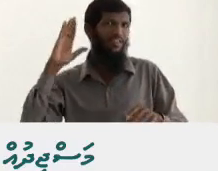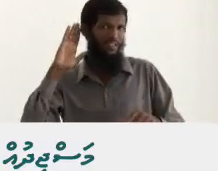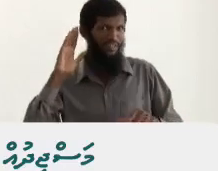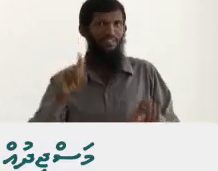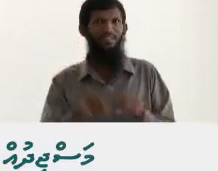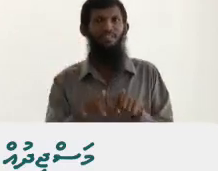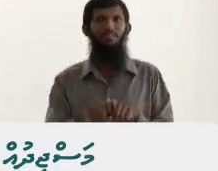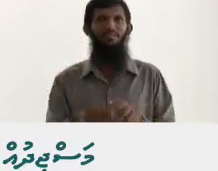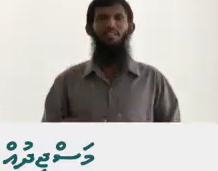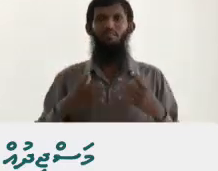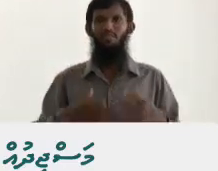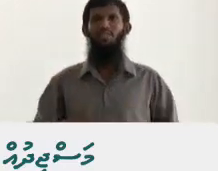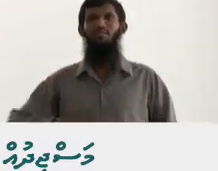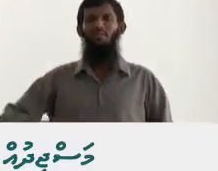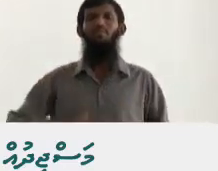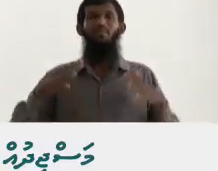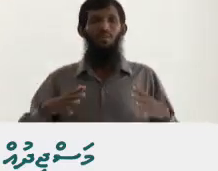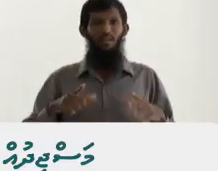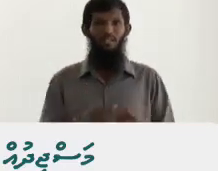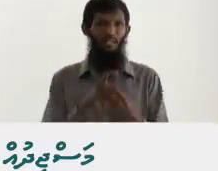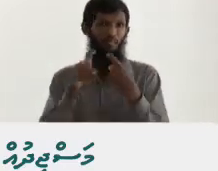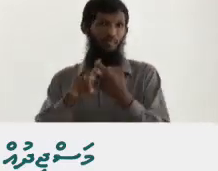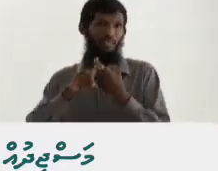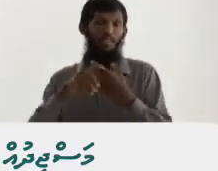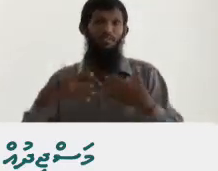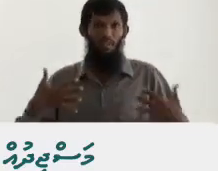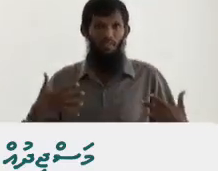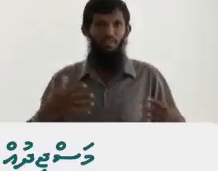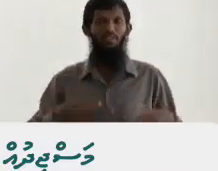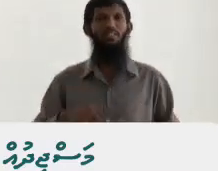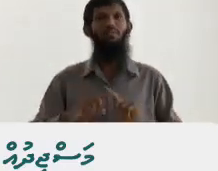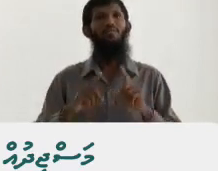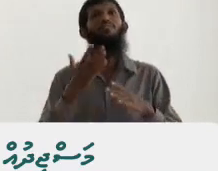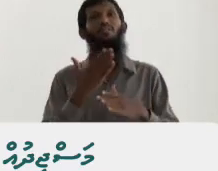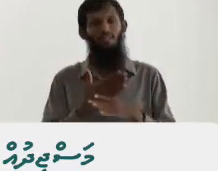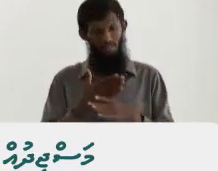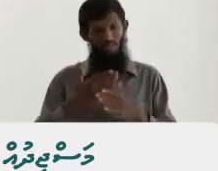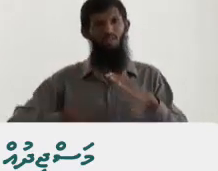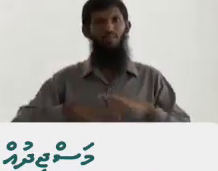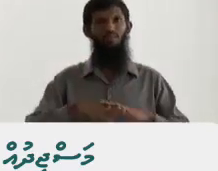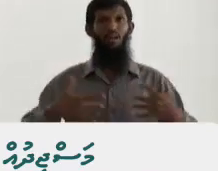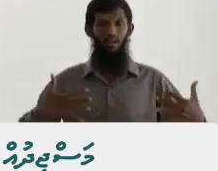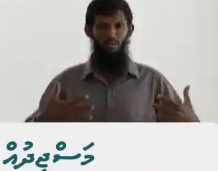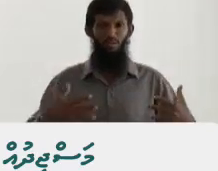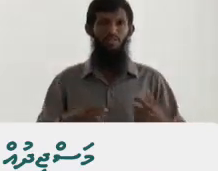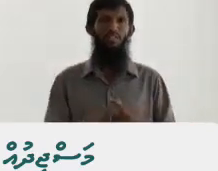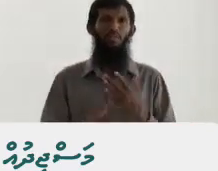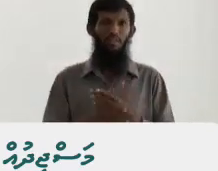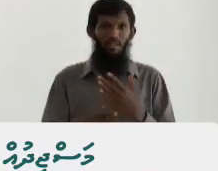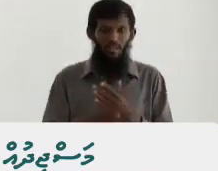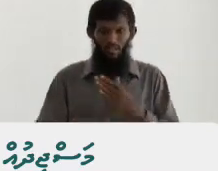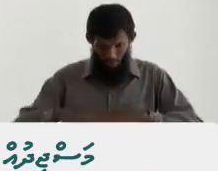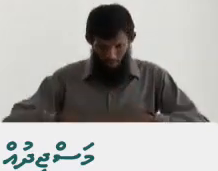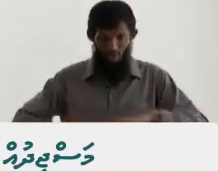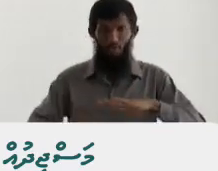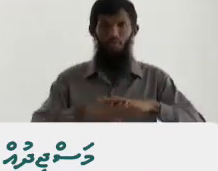vumattaka alugondu men rakkateri kamuge fiyavalutan alanjehe asbabu tahuga hifanjehe allahu gehe